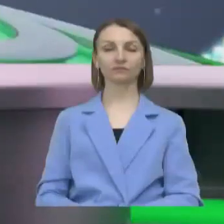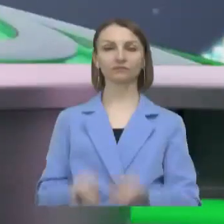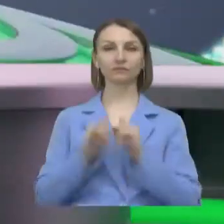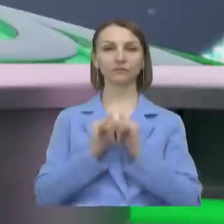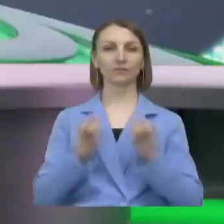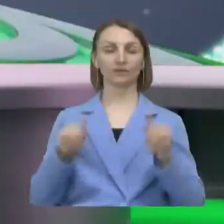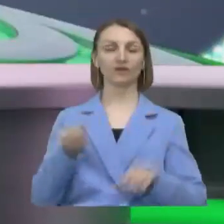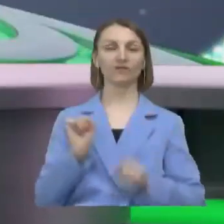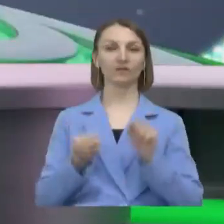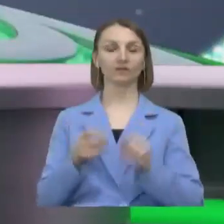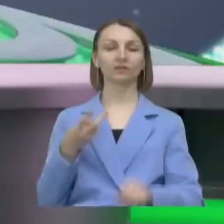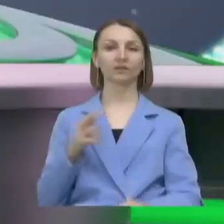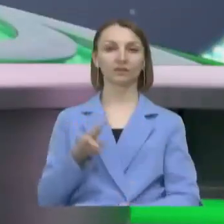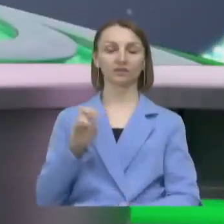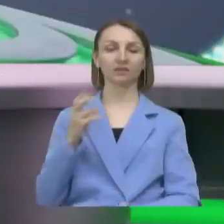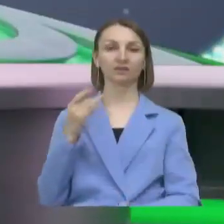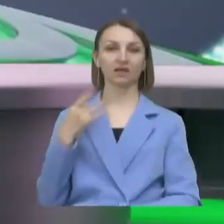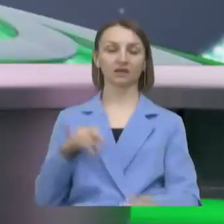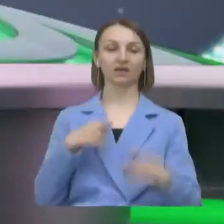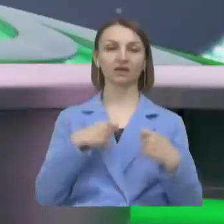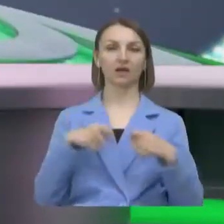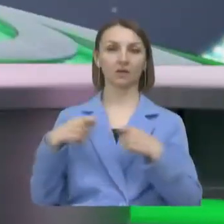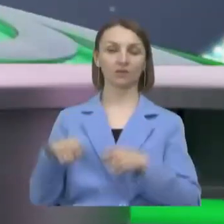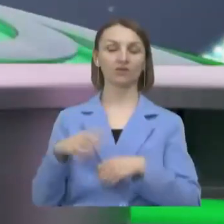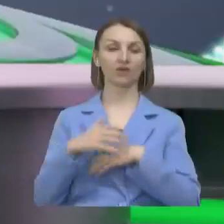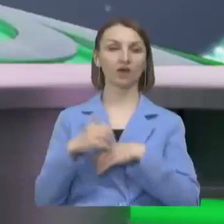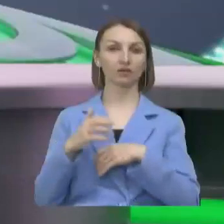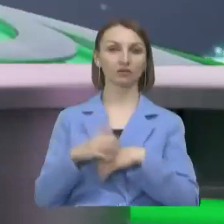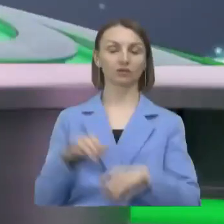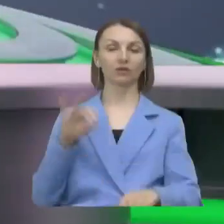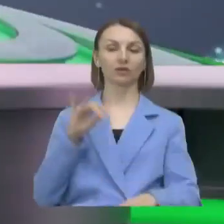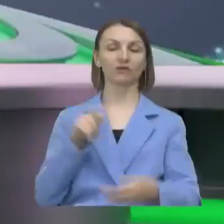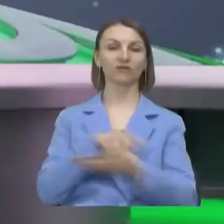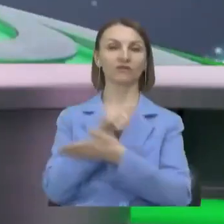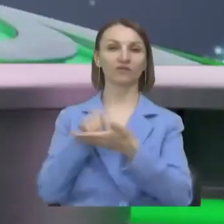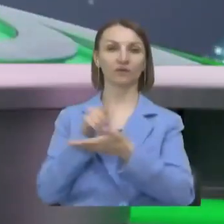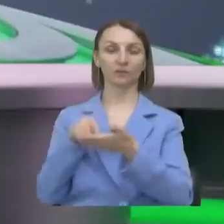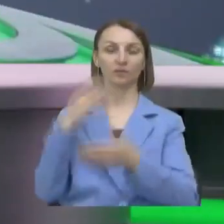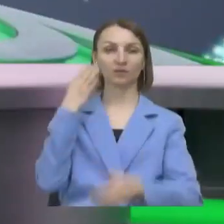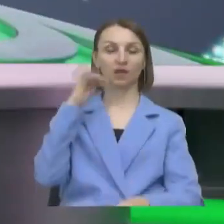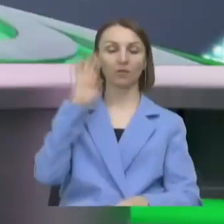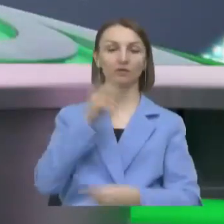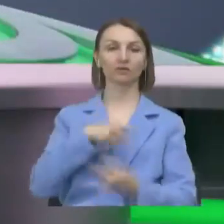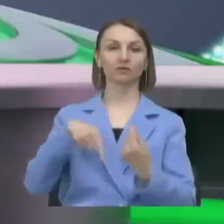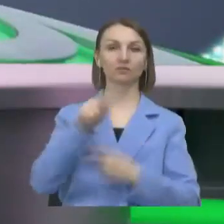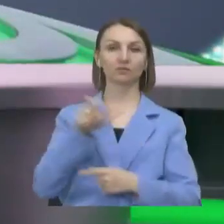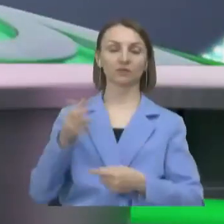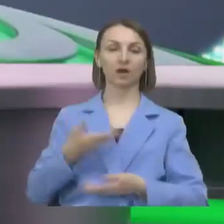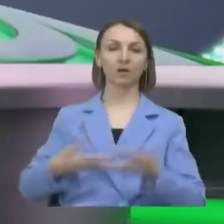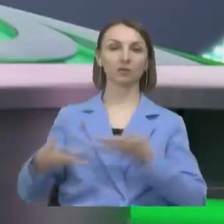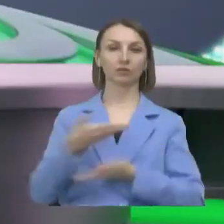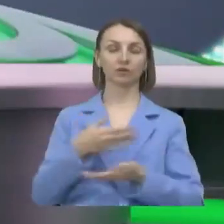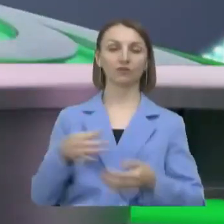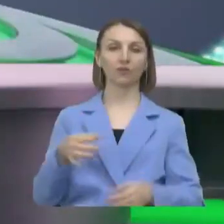Реализацию возможностей для нестационарной торговли в городе Кокшетау, а также злободневные вопросы акмолинских предпринимателей обсудили в областном